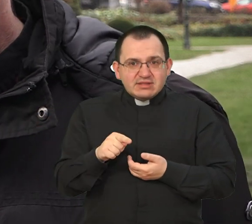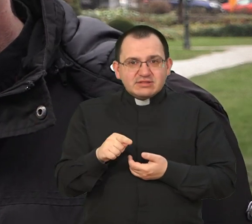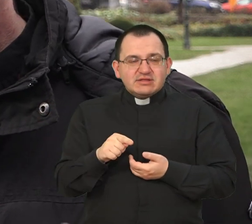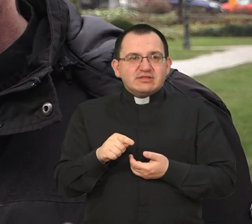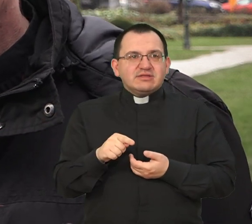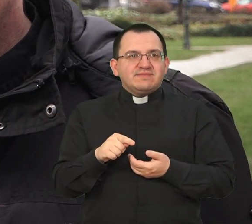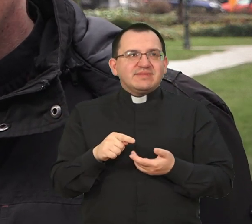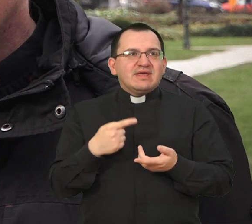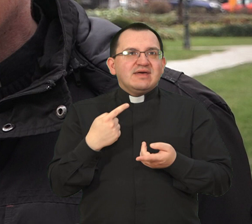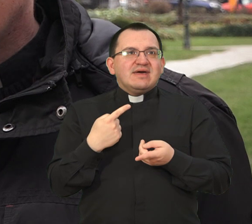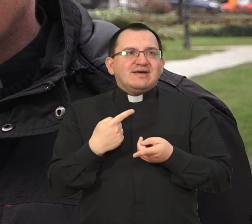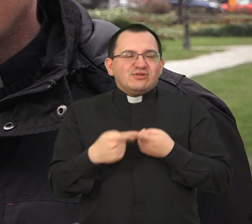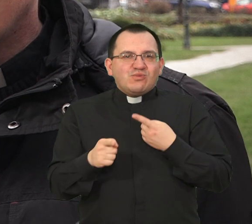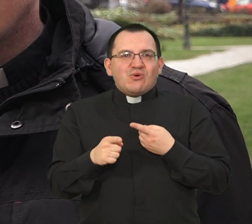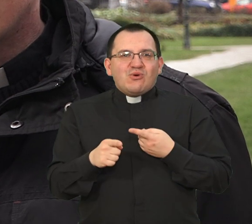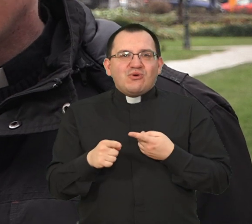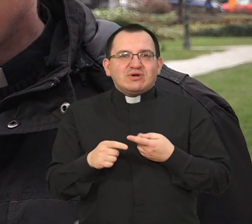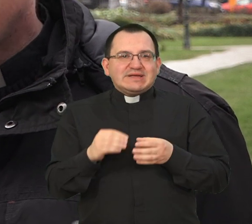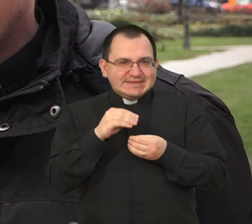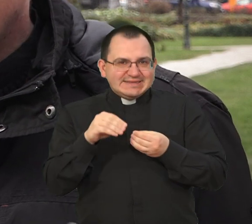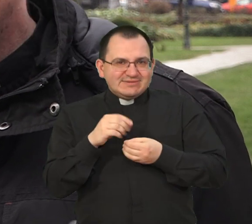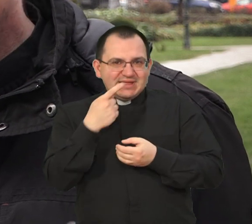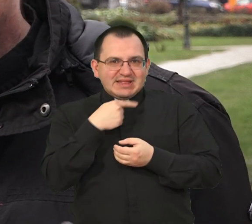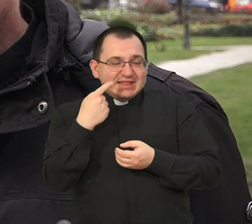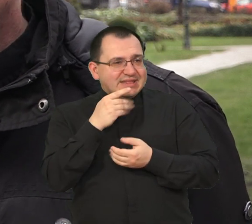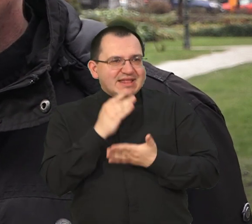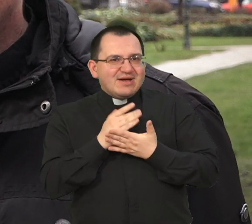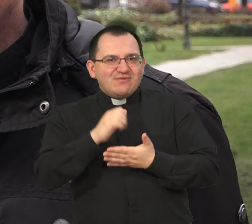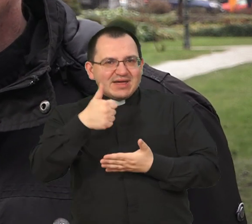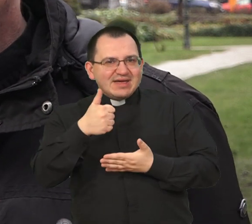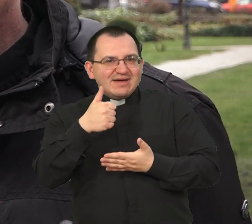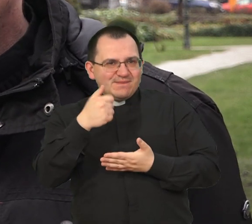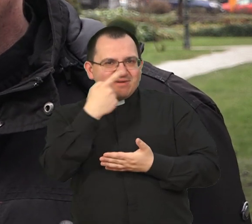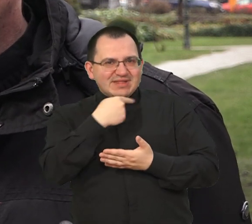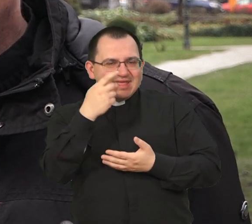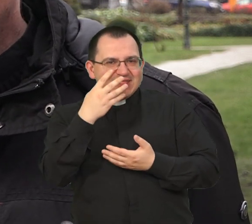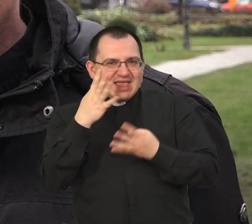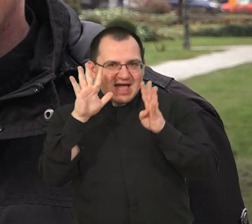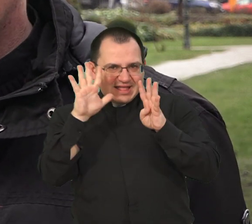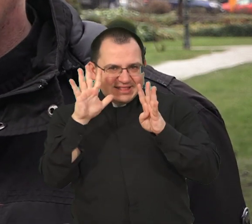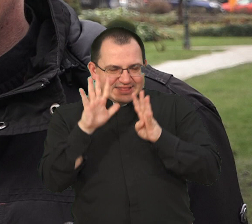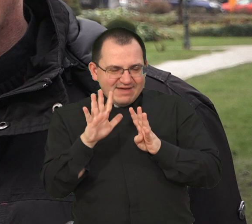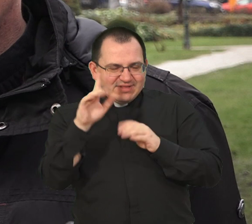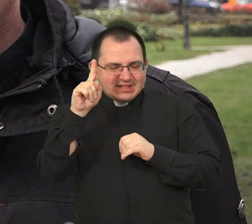na tragu činjenice da je Sveta nedjelja, prva nedjelja u rujnu, kada evo na